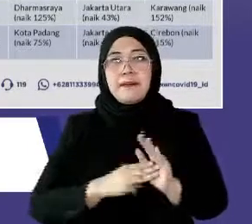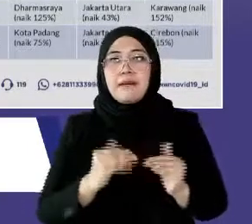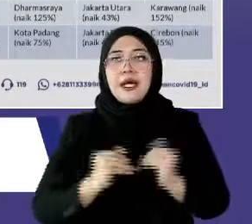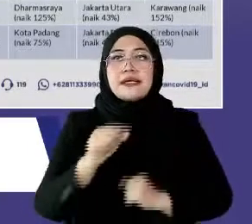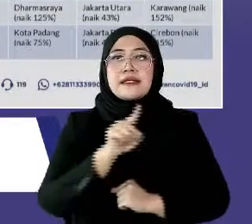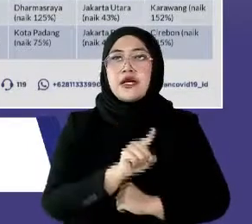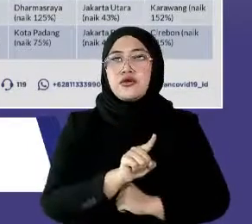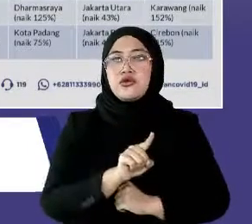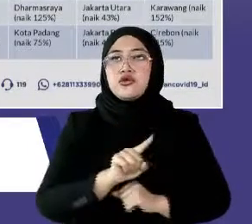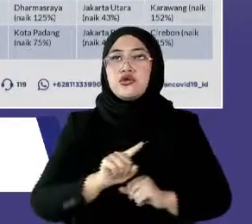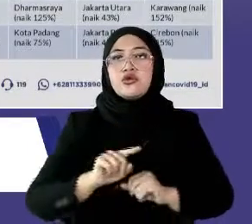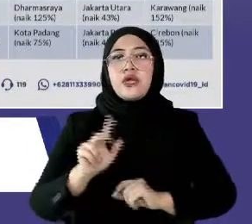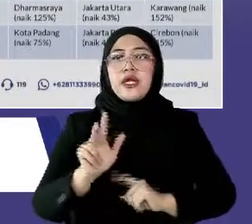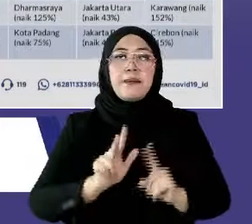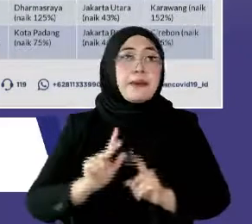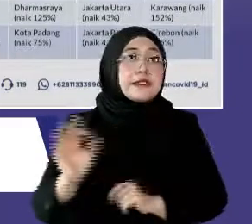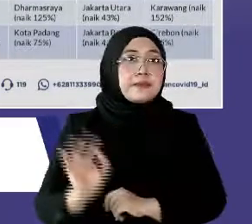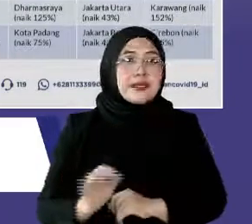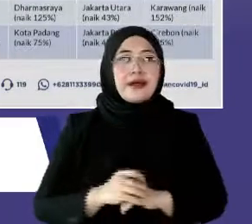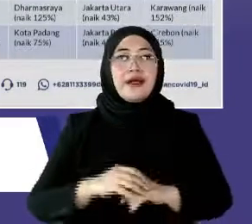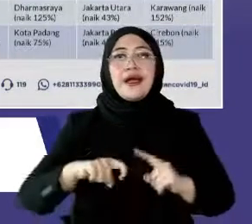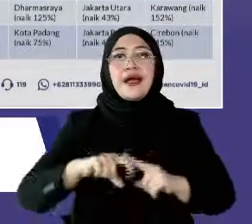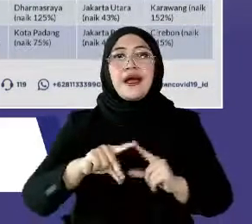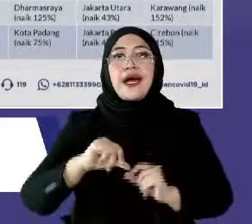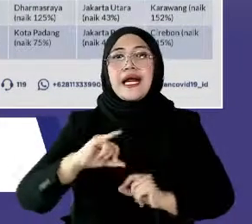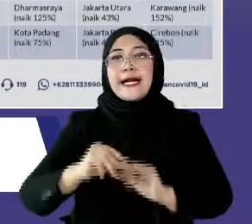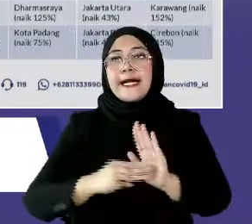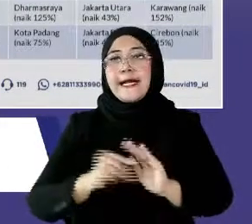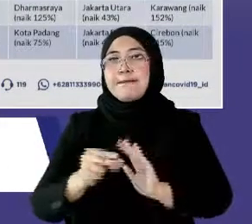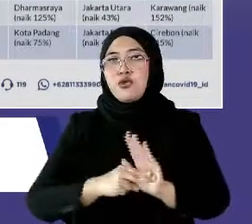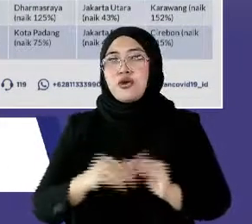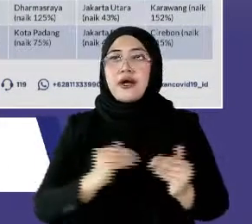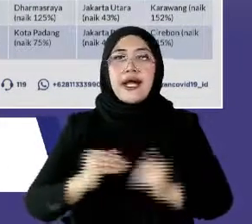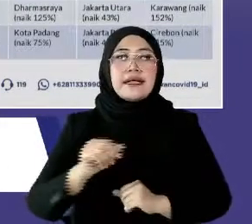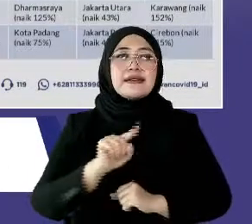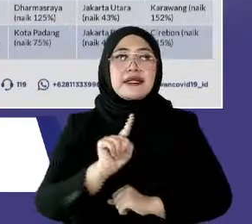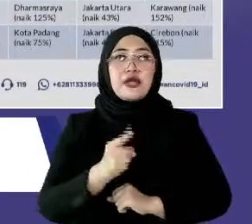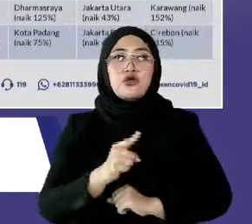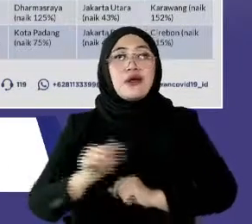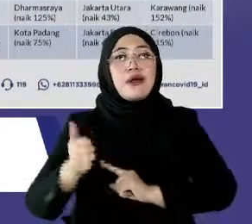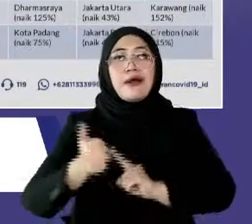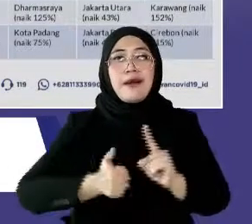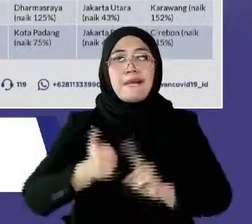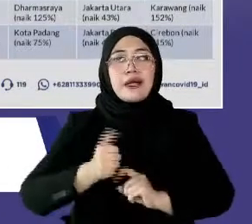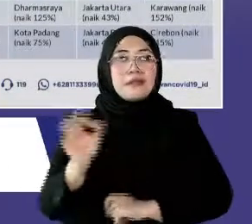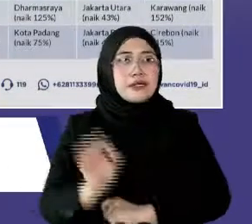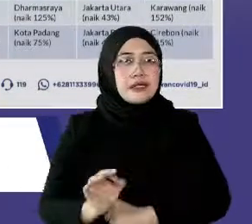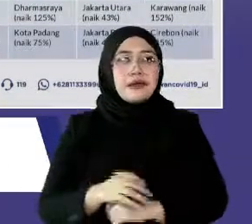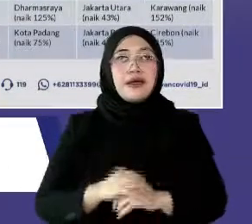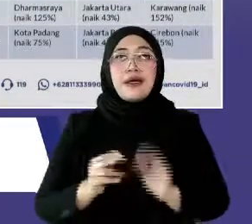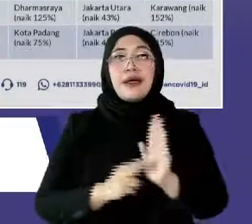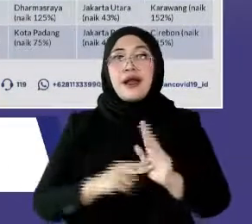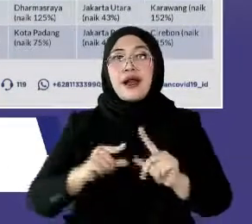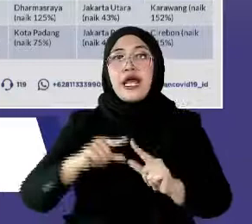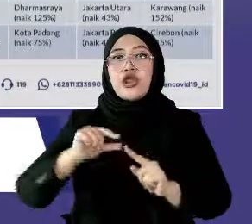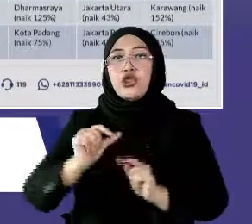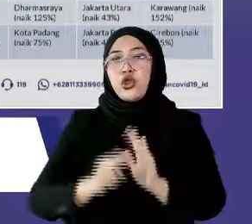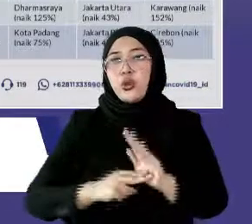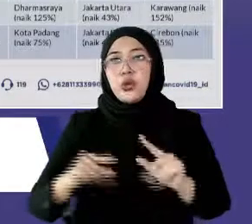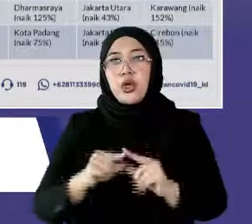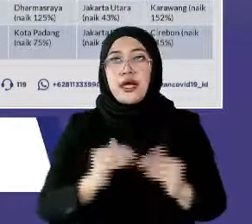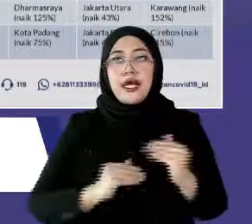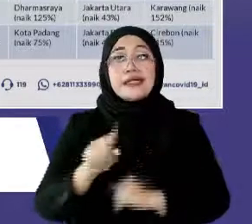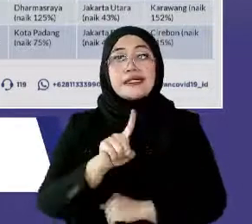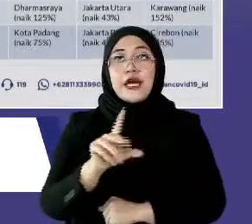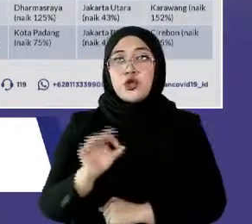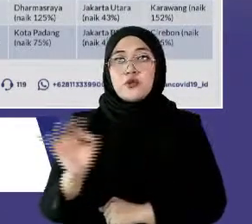257 persen kemudian Karimun naik sebesar 116 persen selanjutnya Natuna naik